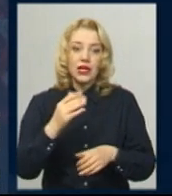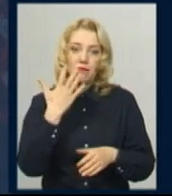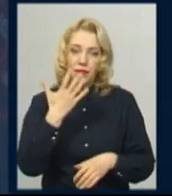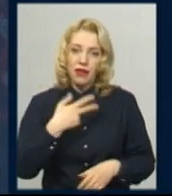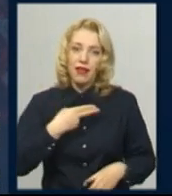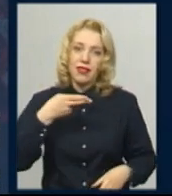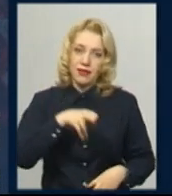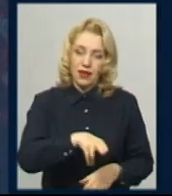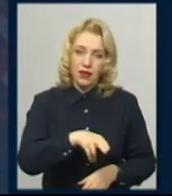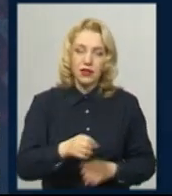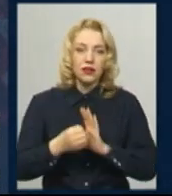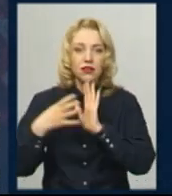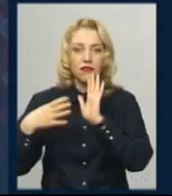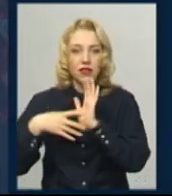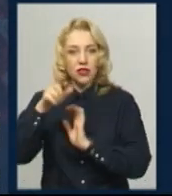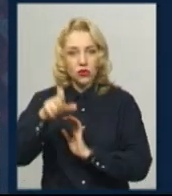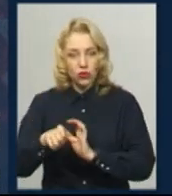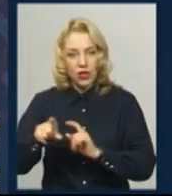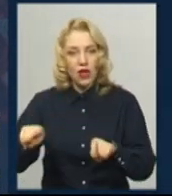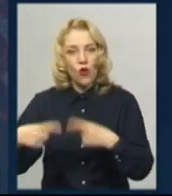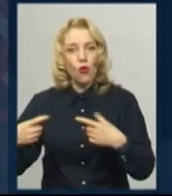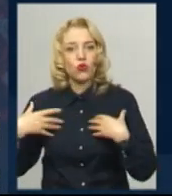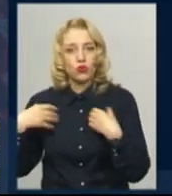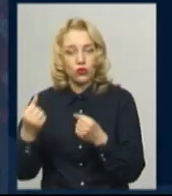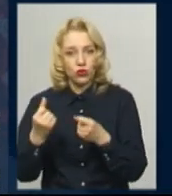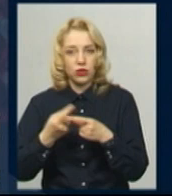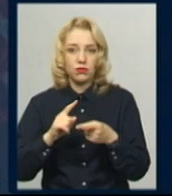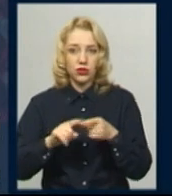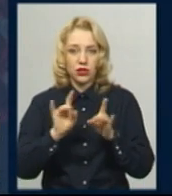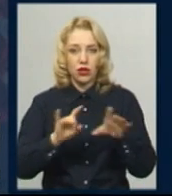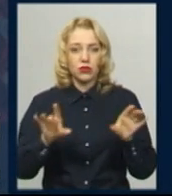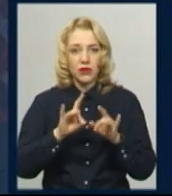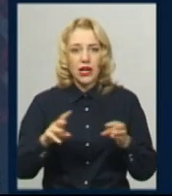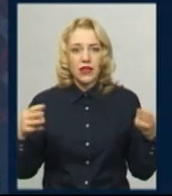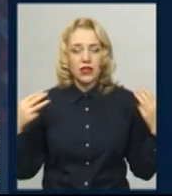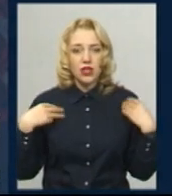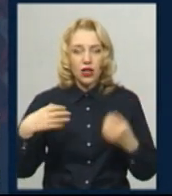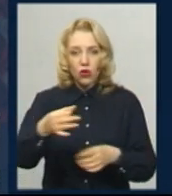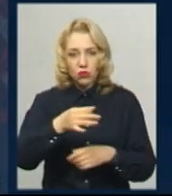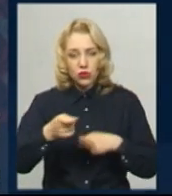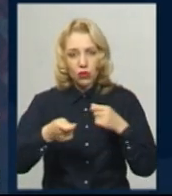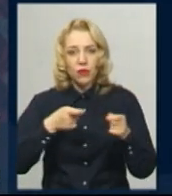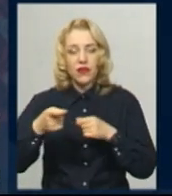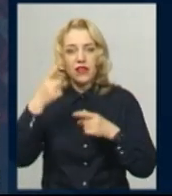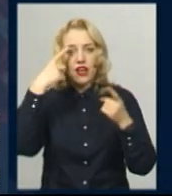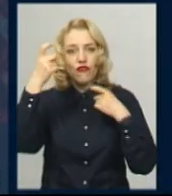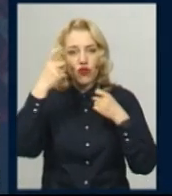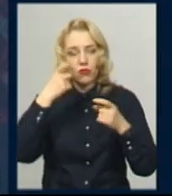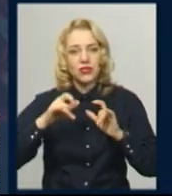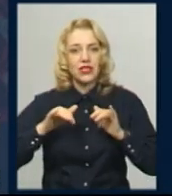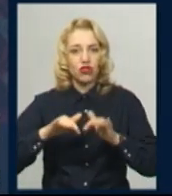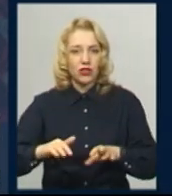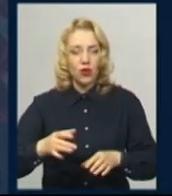летальних, 19 людей одужали. Про це Суспільному розповіла начальниця обласного управління інформаційної діяльності,